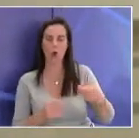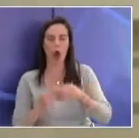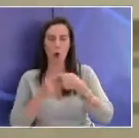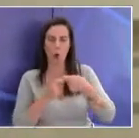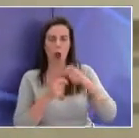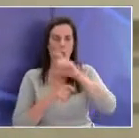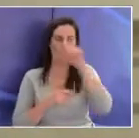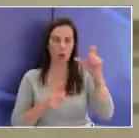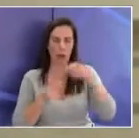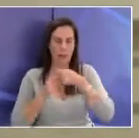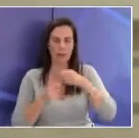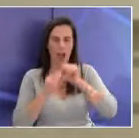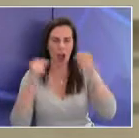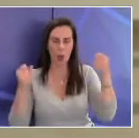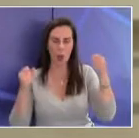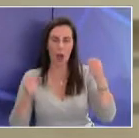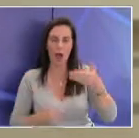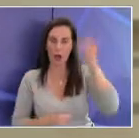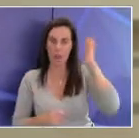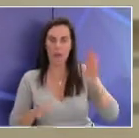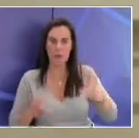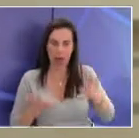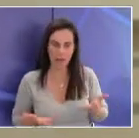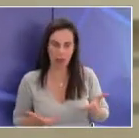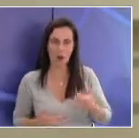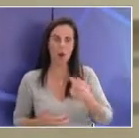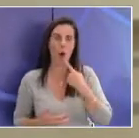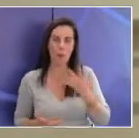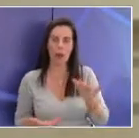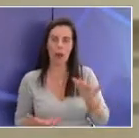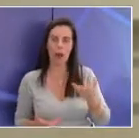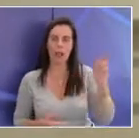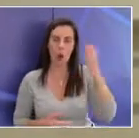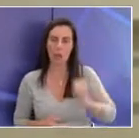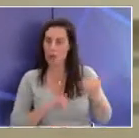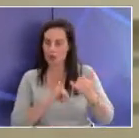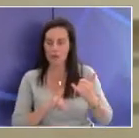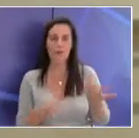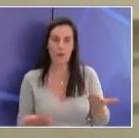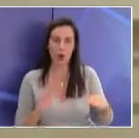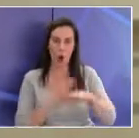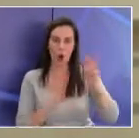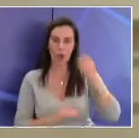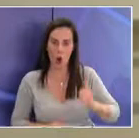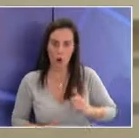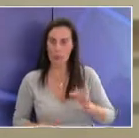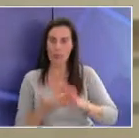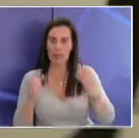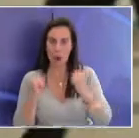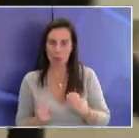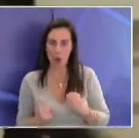עוד לפיד, הוא פחדן, הוא מדבר כל הזמן על הגיוס, מביאים גיוס מטעם משרד